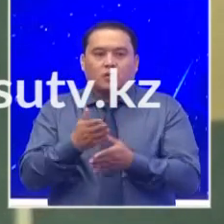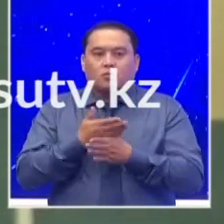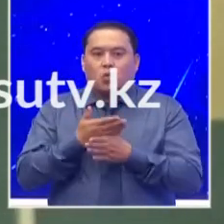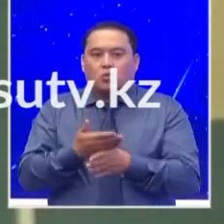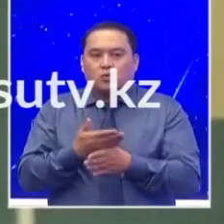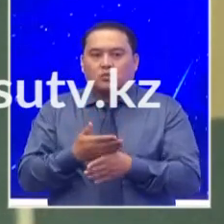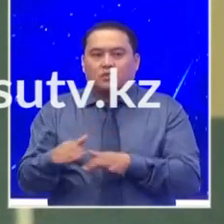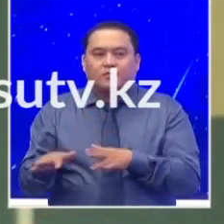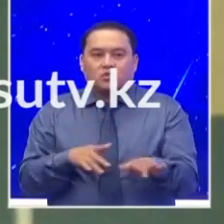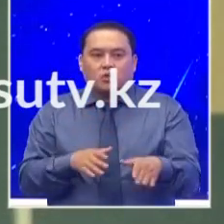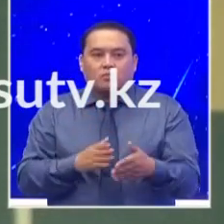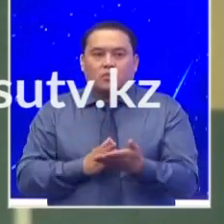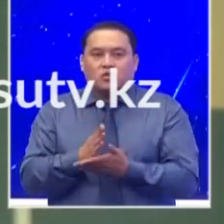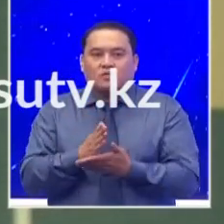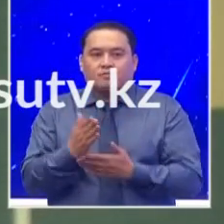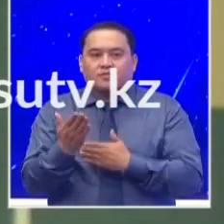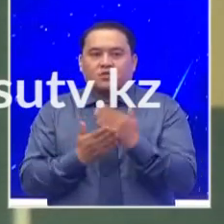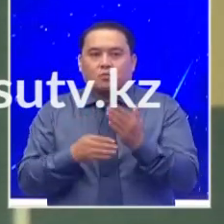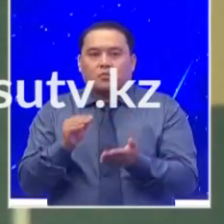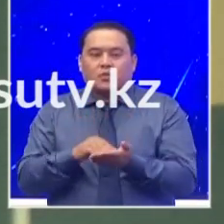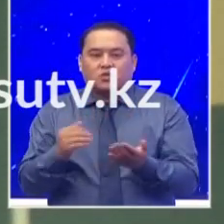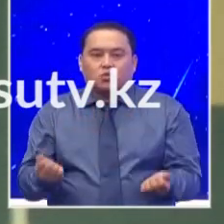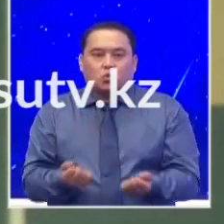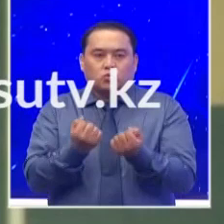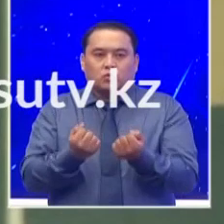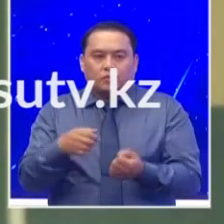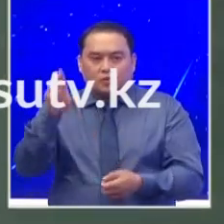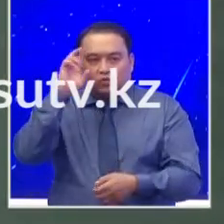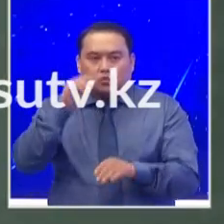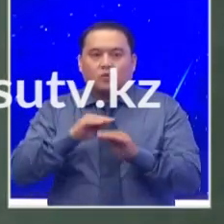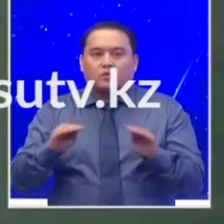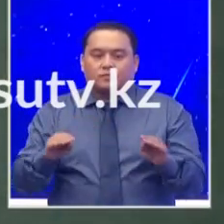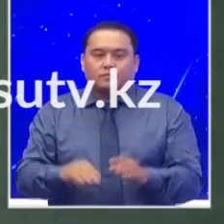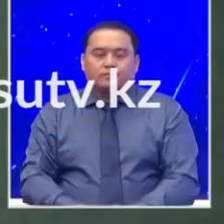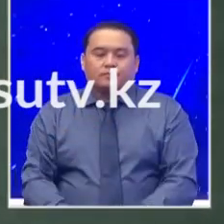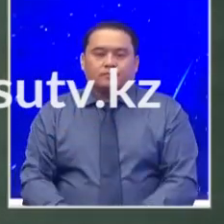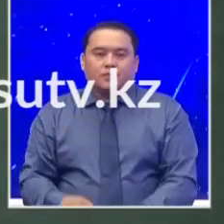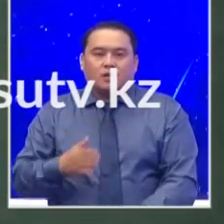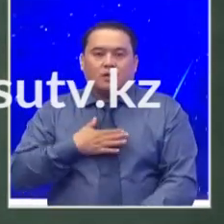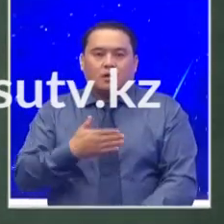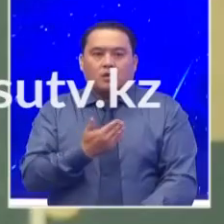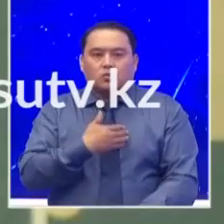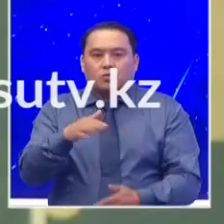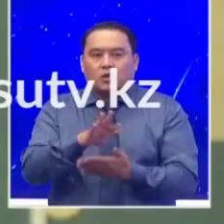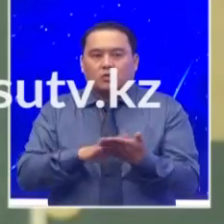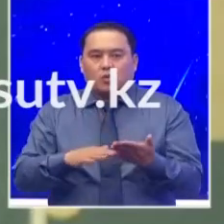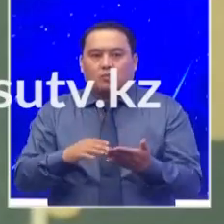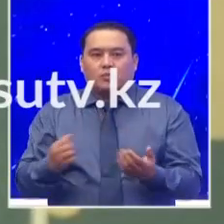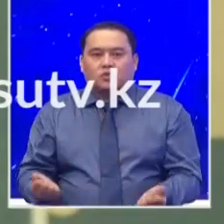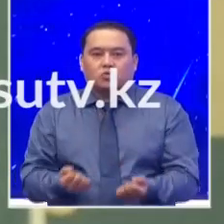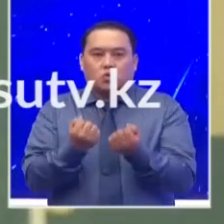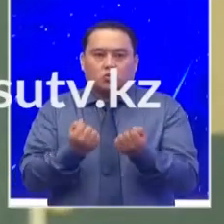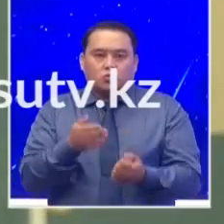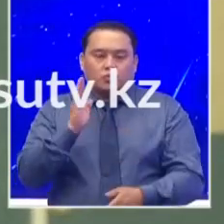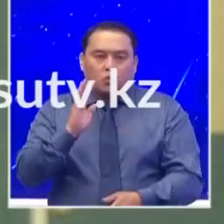движение получило самую высокую поддержку на государственном уровне. Со своей стороны мы продолжим оказывать всестороннюю